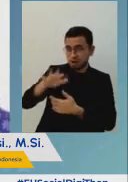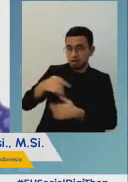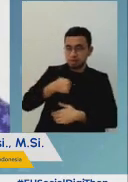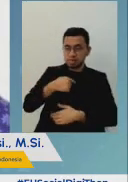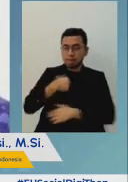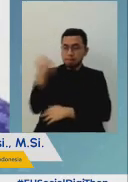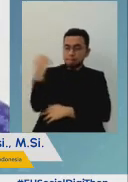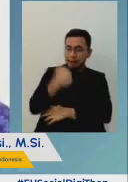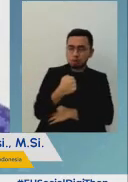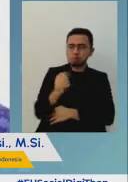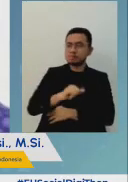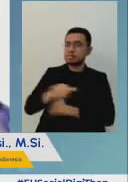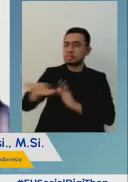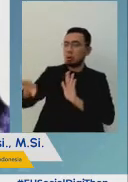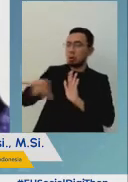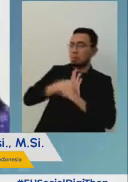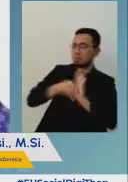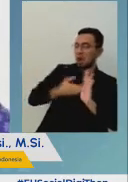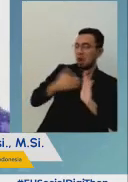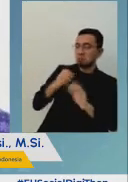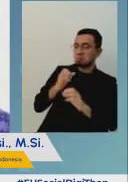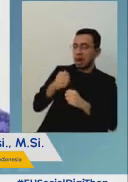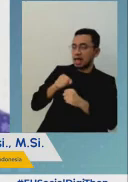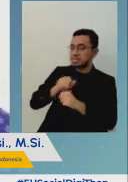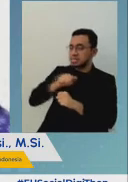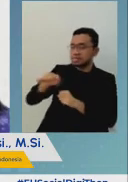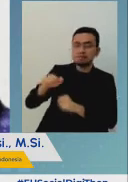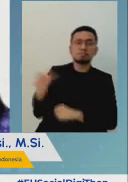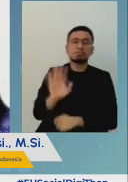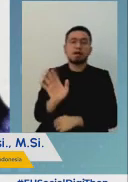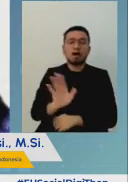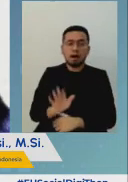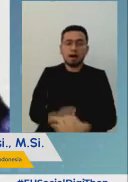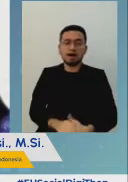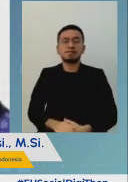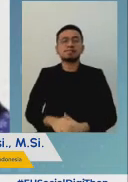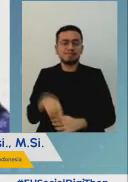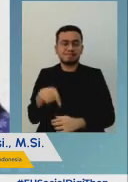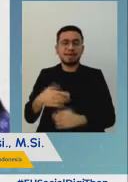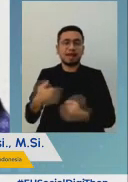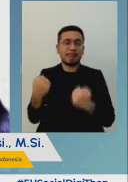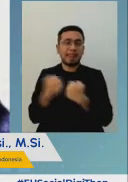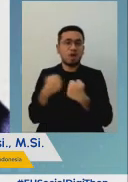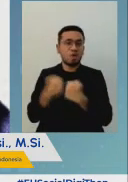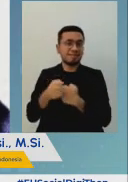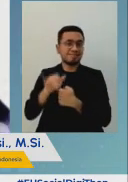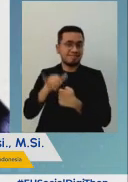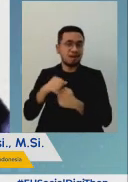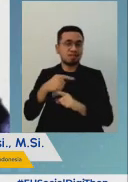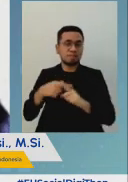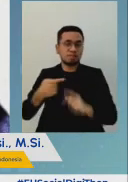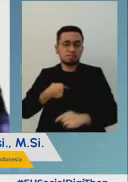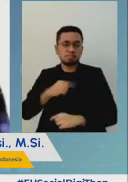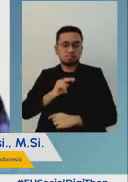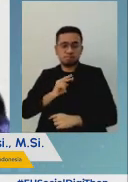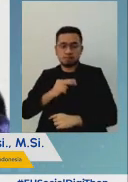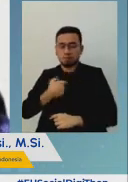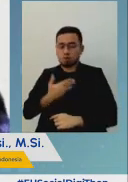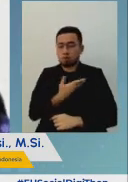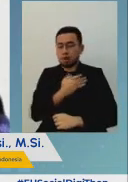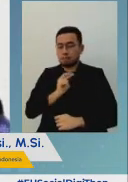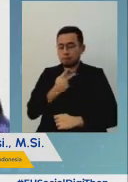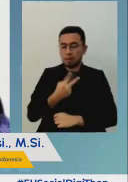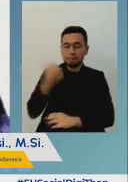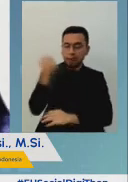jangan niruin lah gitu perilaku buruknya gitu. Boleh kok kita untuk melawan tapi tidak kemudian menjadi pelaku balik gitu sih.